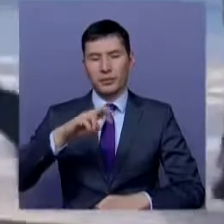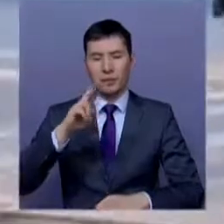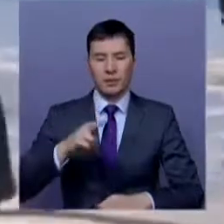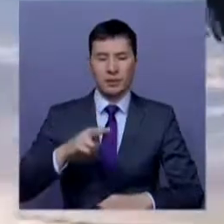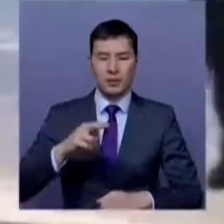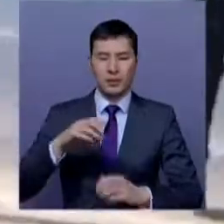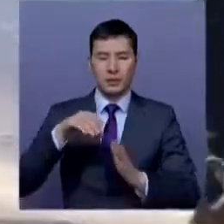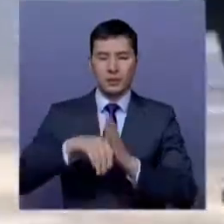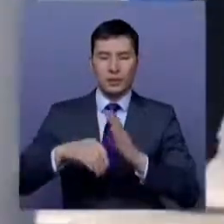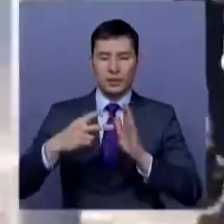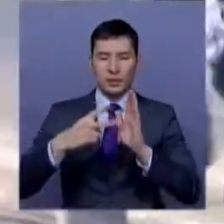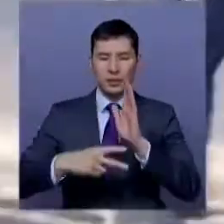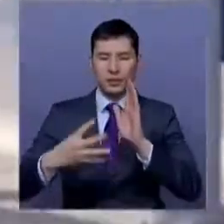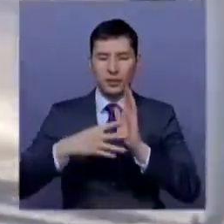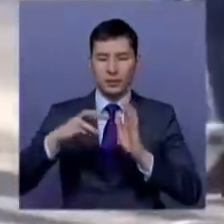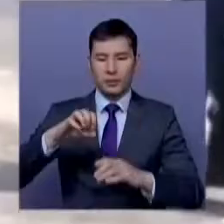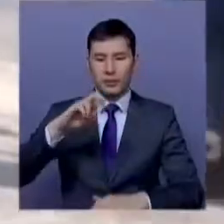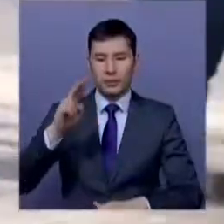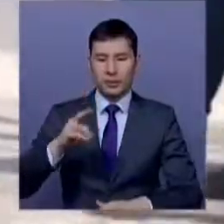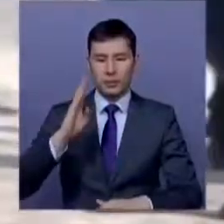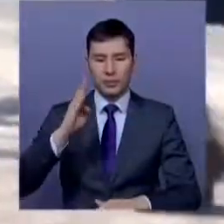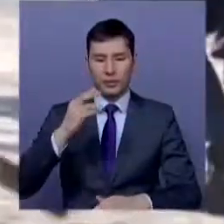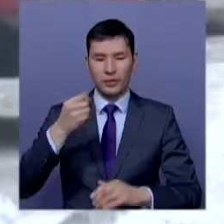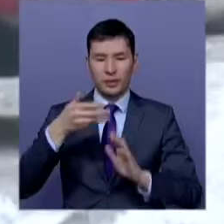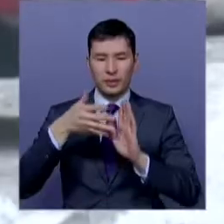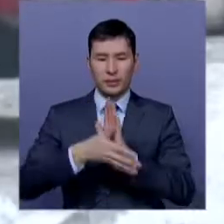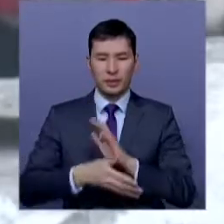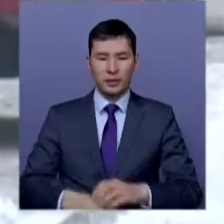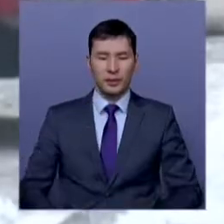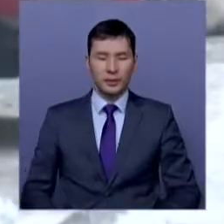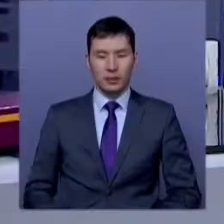субъектілерінен 79 миллиард теңге үнемделетін болады.